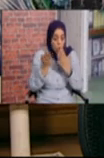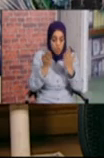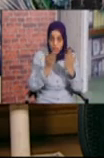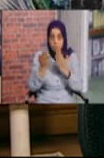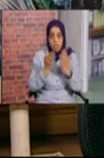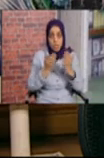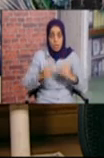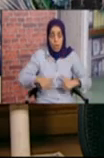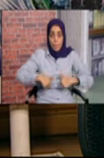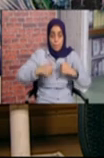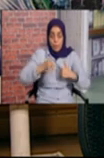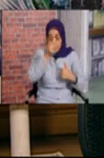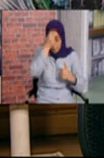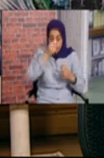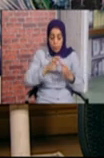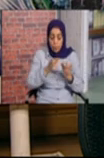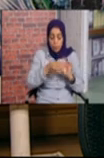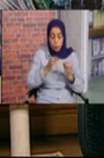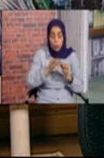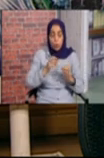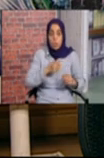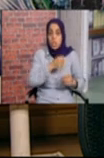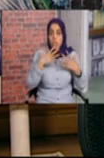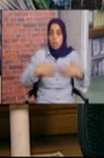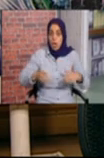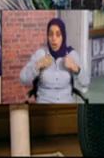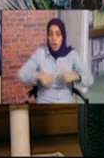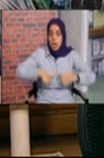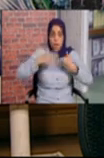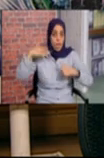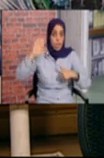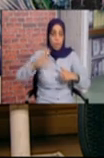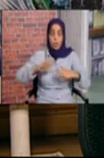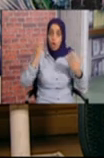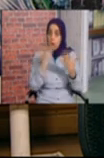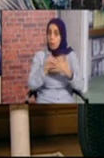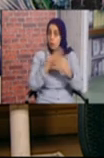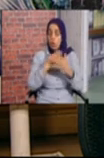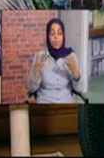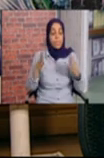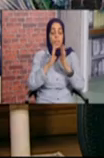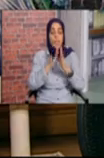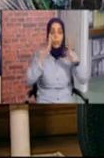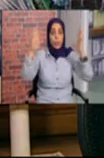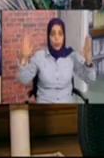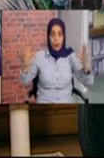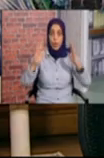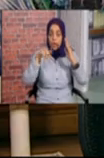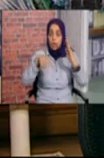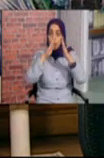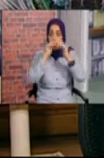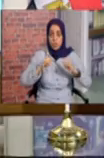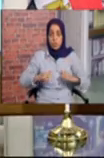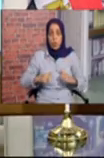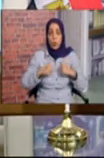سواء مبادره 100 مليون صحه محوري. مبادره حياه كريمه تمام. حجم المشروعات المعجزه اللي بتحصل في مصر يعني الحقيقه